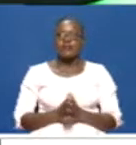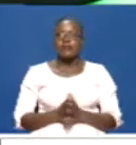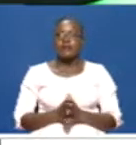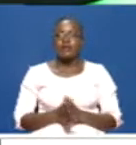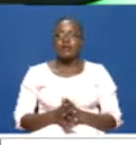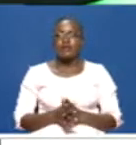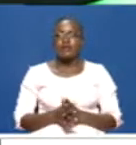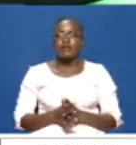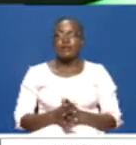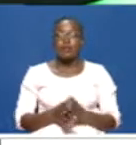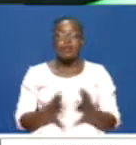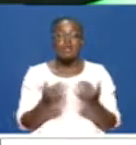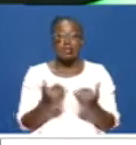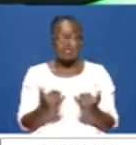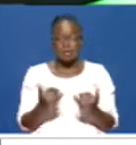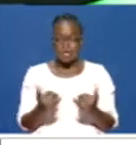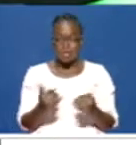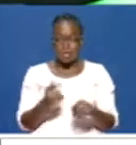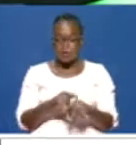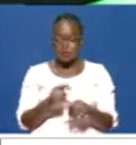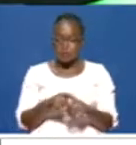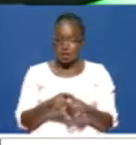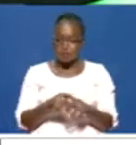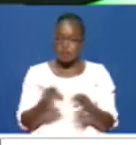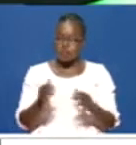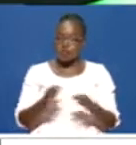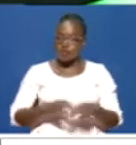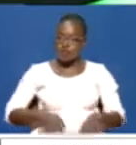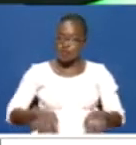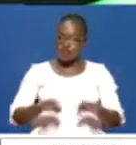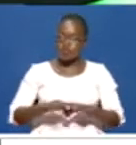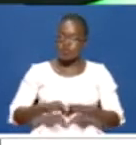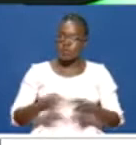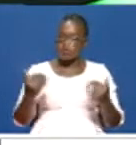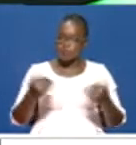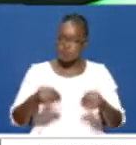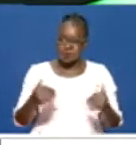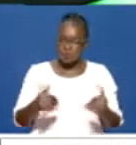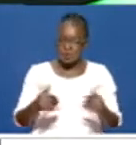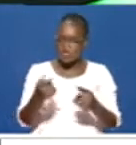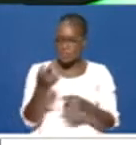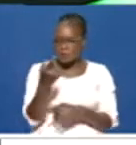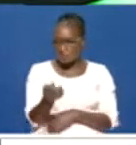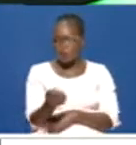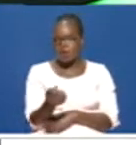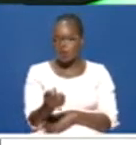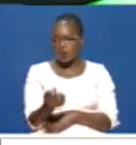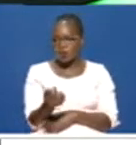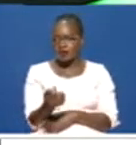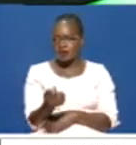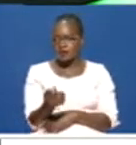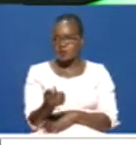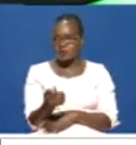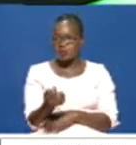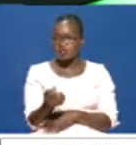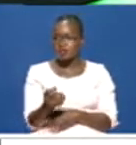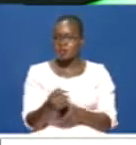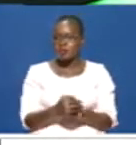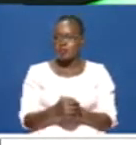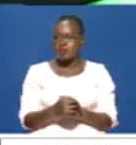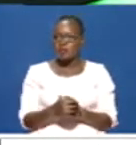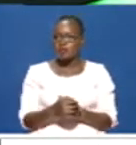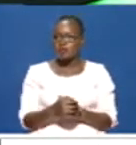Mtazamaji, ni wakati mwafaka wa kugaragaza viwanjani. Mimi naitwa Timothy Kipnusu, tuandamani hadi tamati.